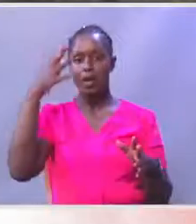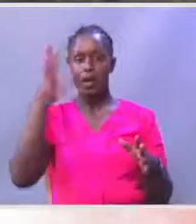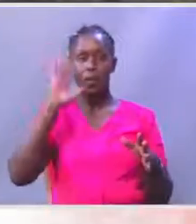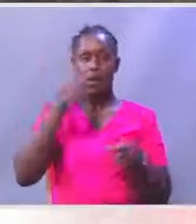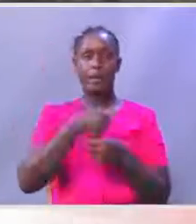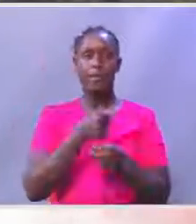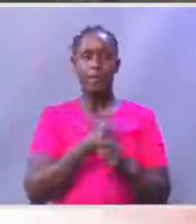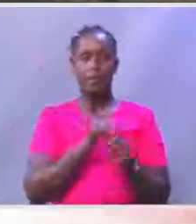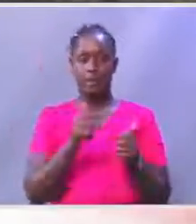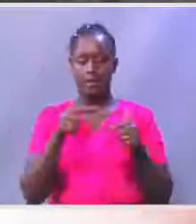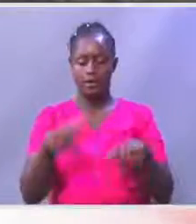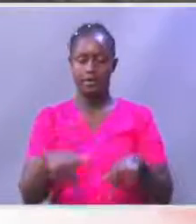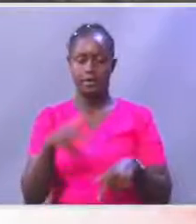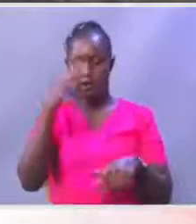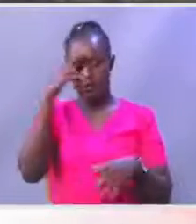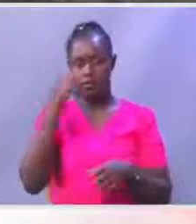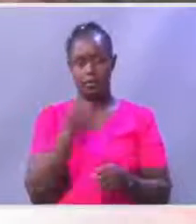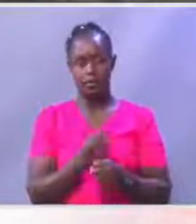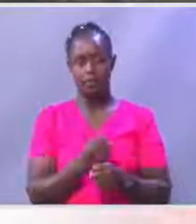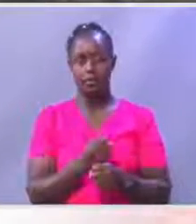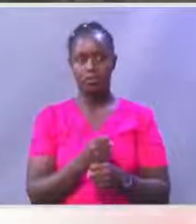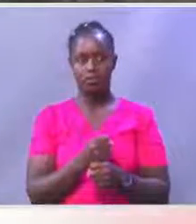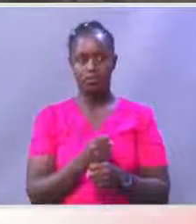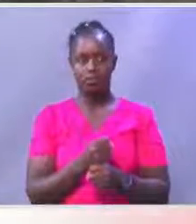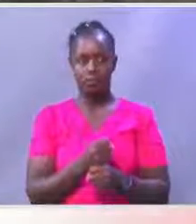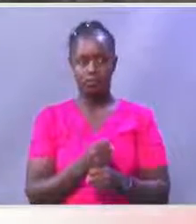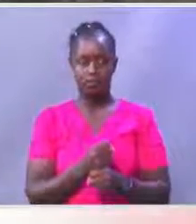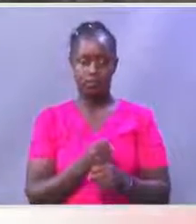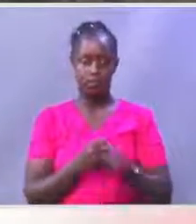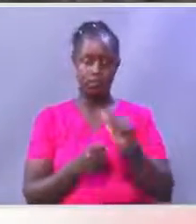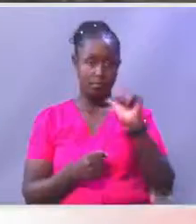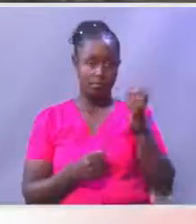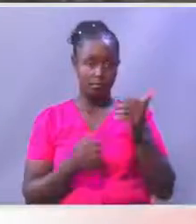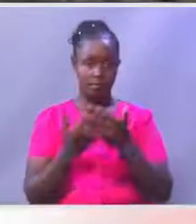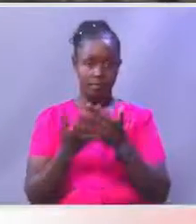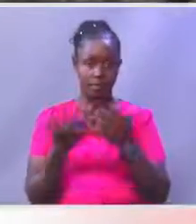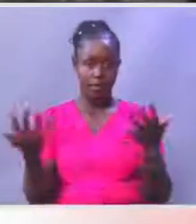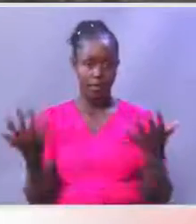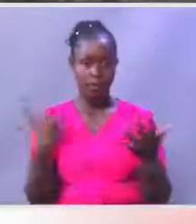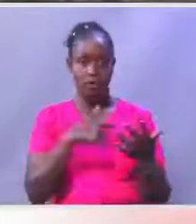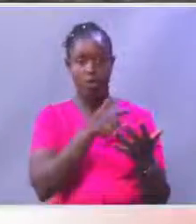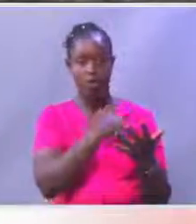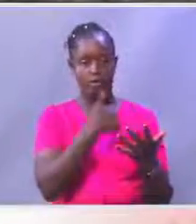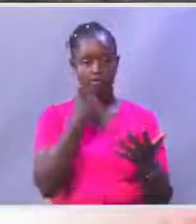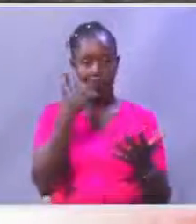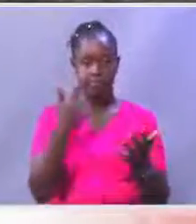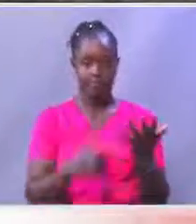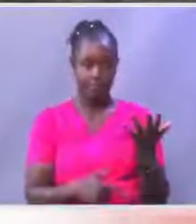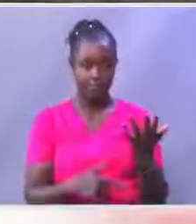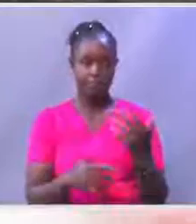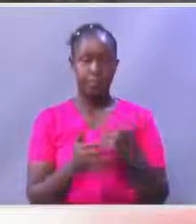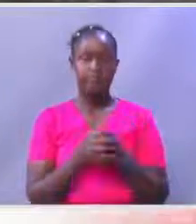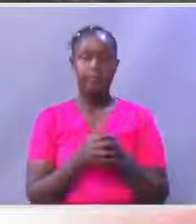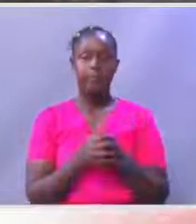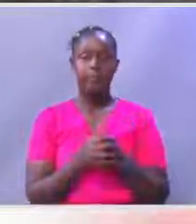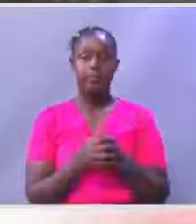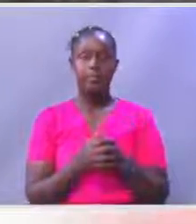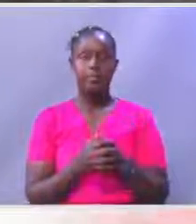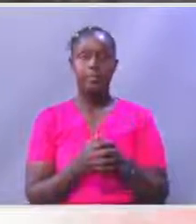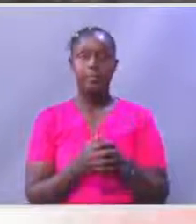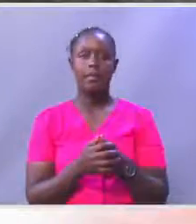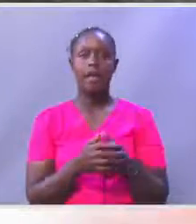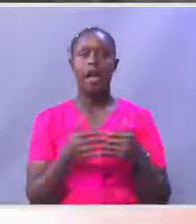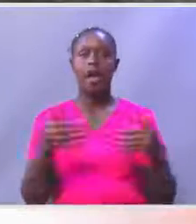Kajiado. Sawa sawa? Mambo mengine tumesema ati